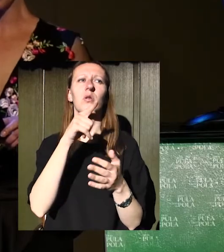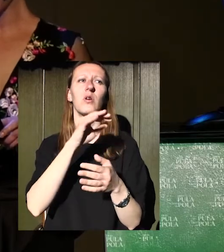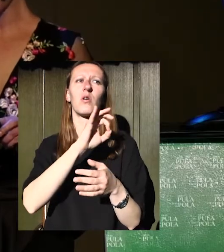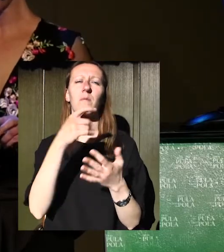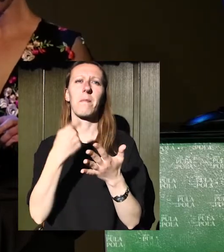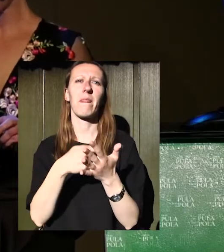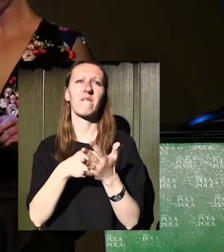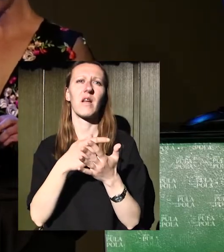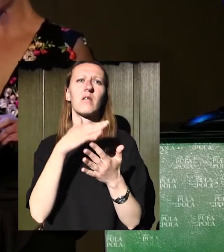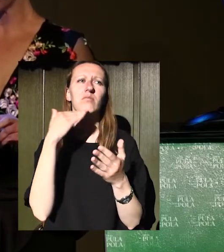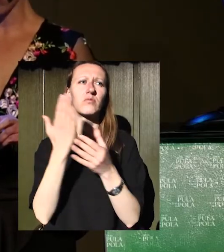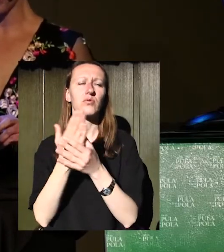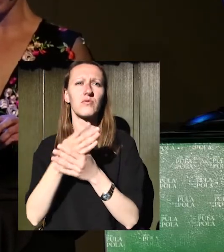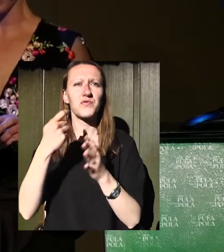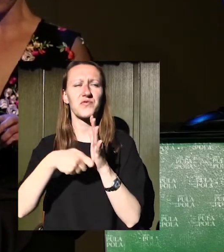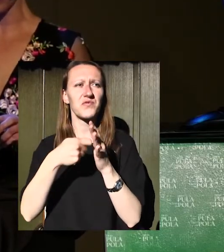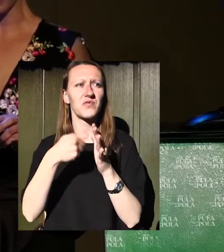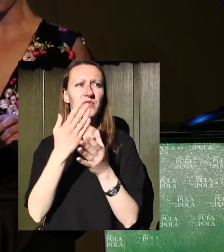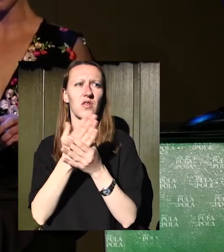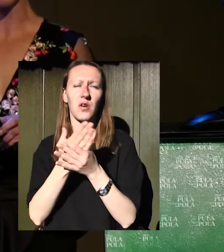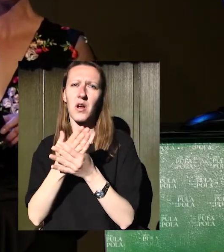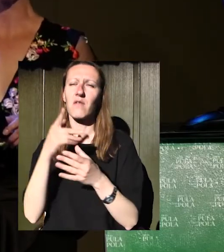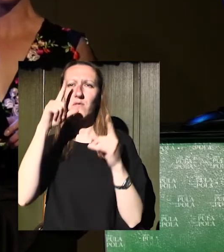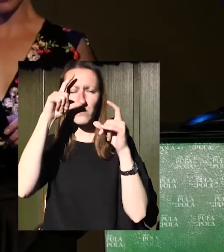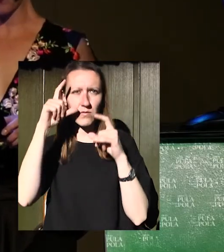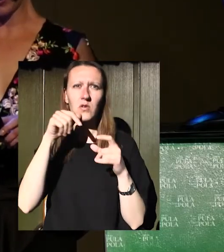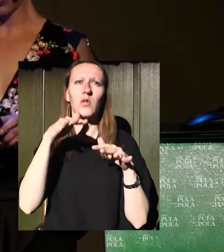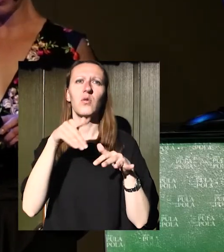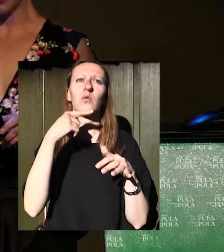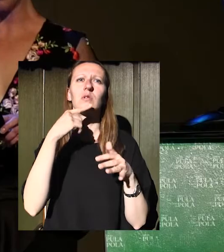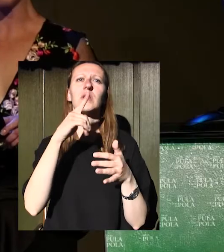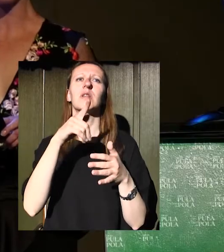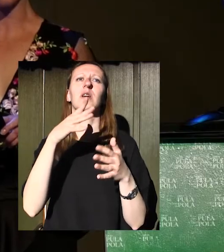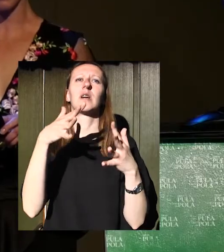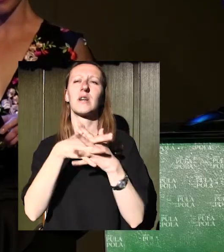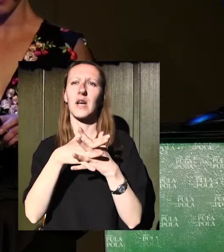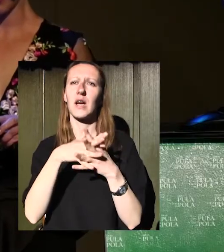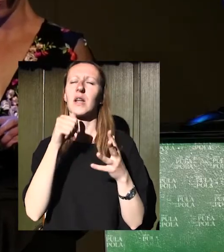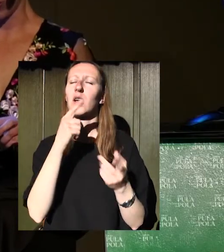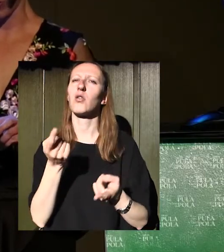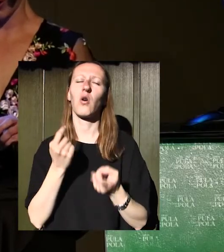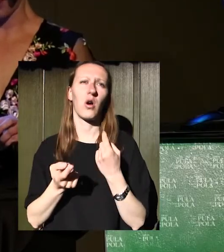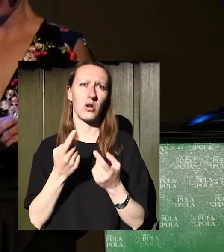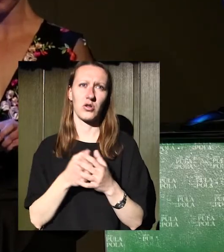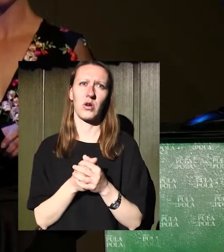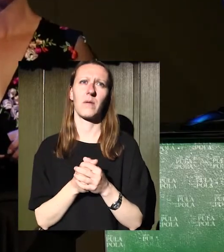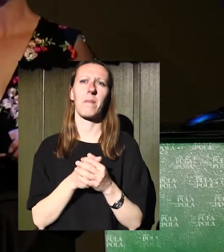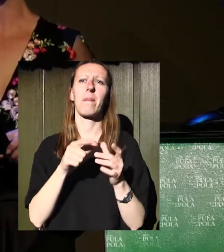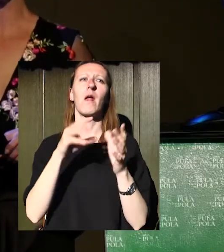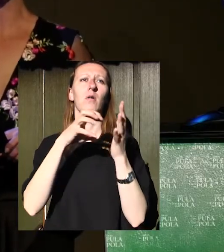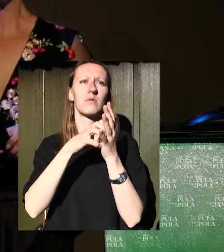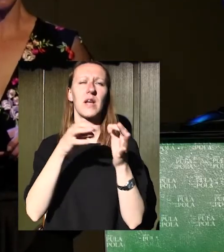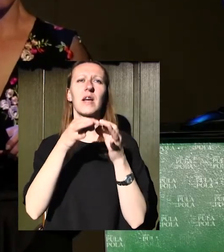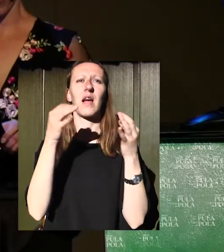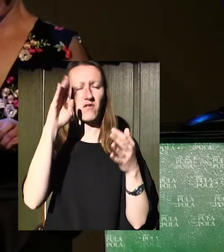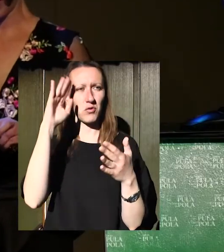je i izuzetno vrijednu arhivu dokumentarnih fotografija, fotografija ljudi, mijena grada i događaja. U